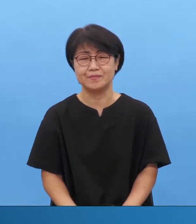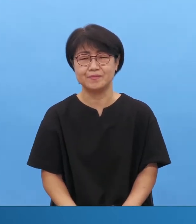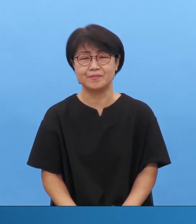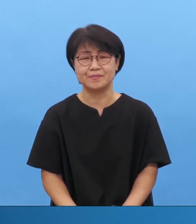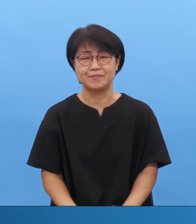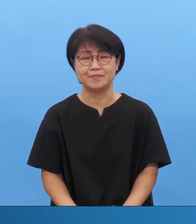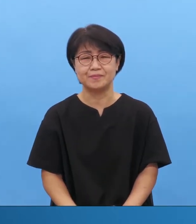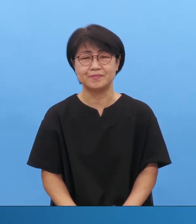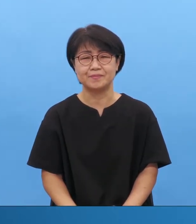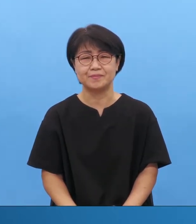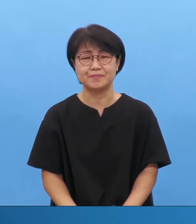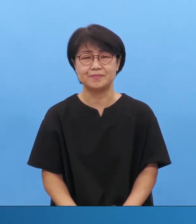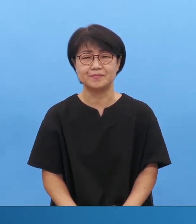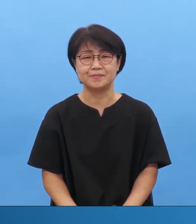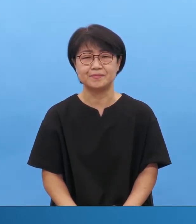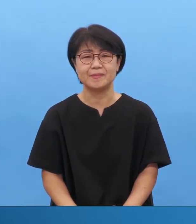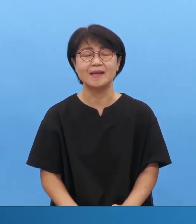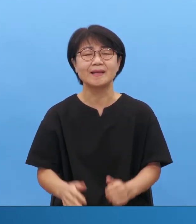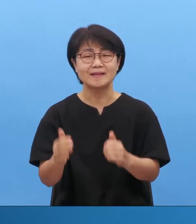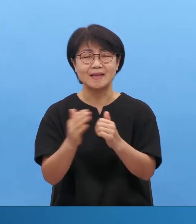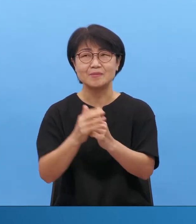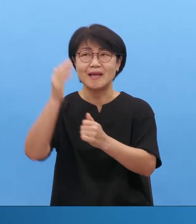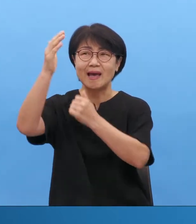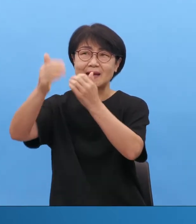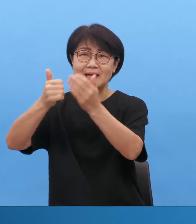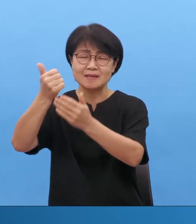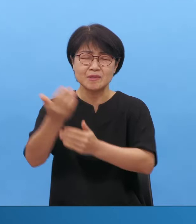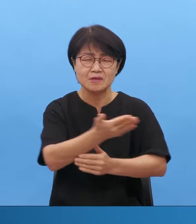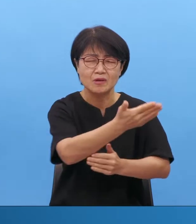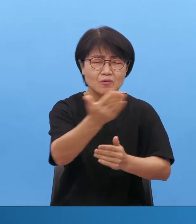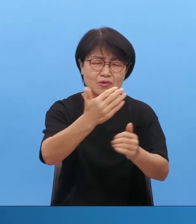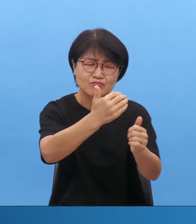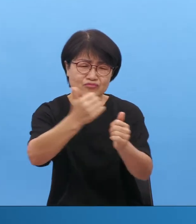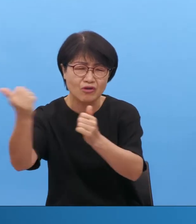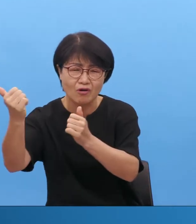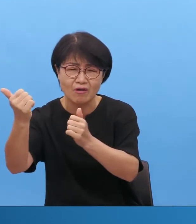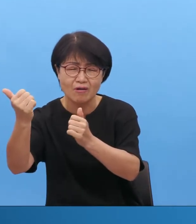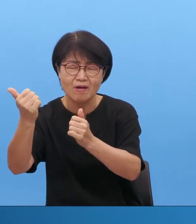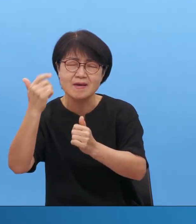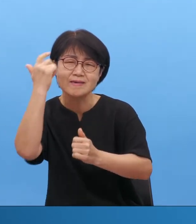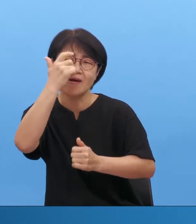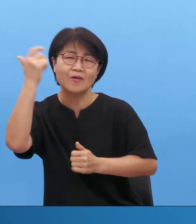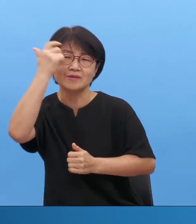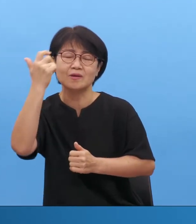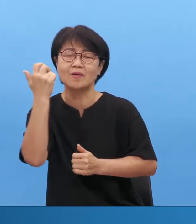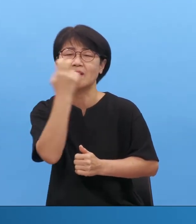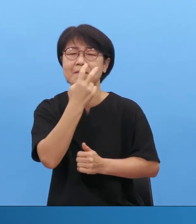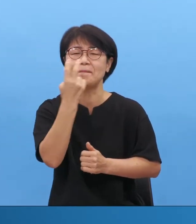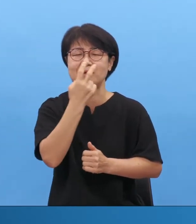여러분을 파수꾼으로 부르셨다. So spiritually speaking, God has called you as the watchman.